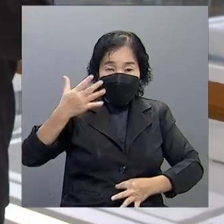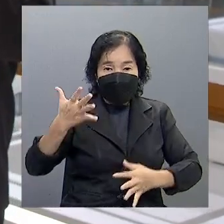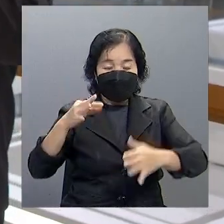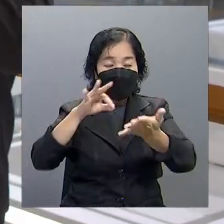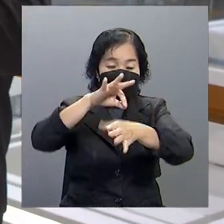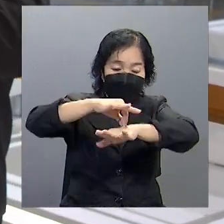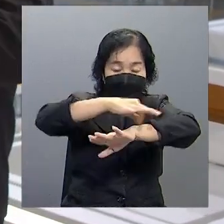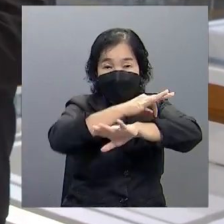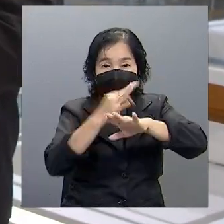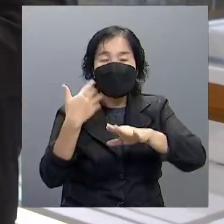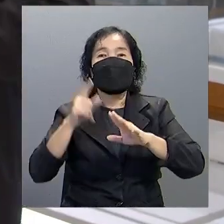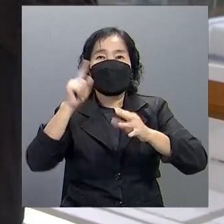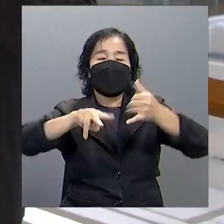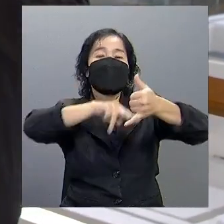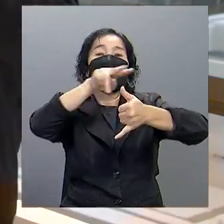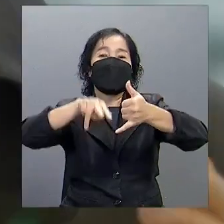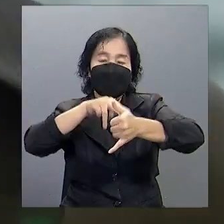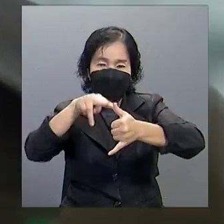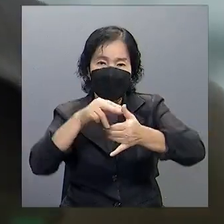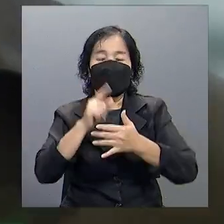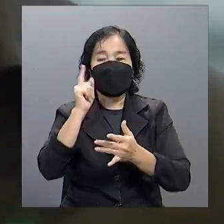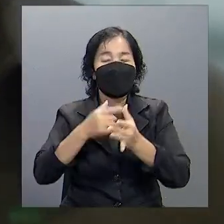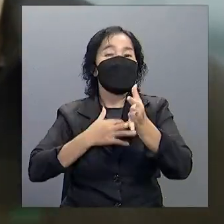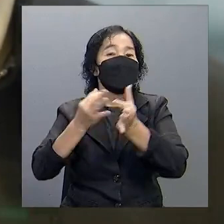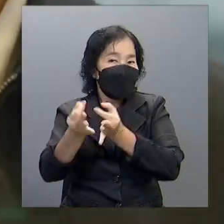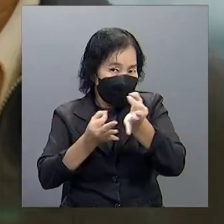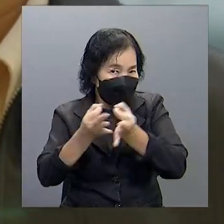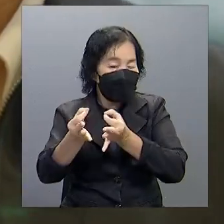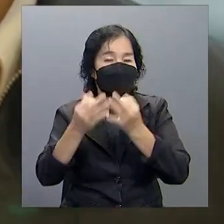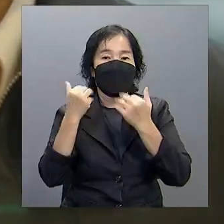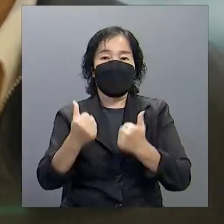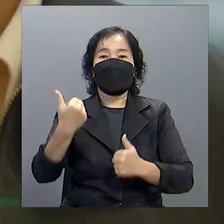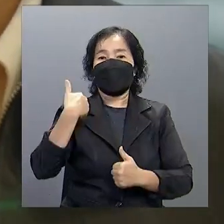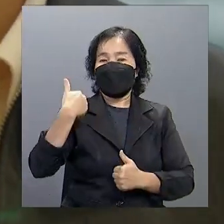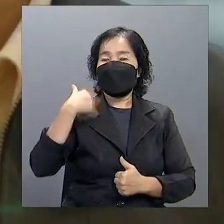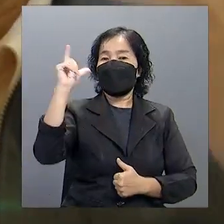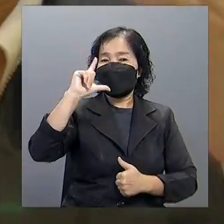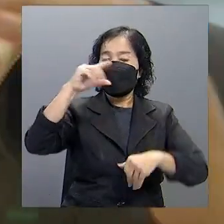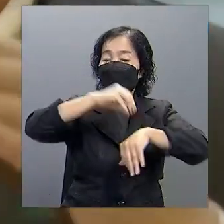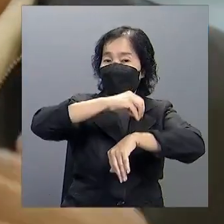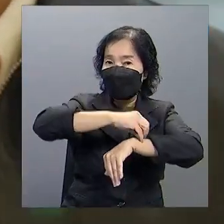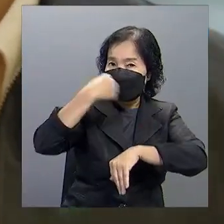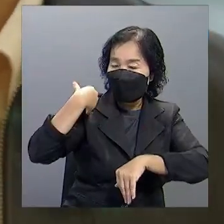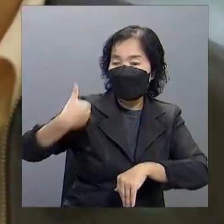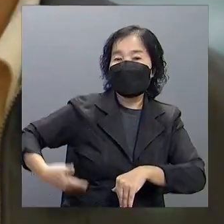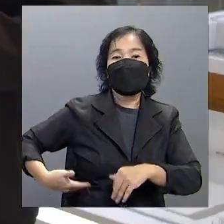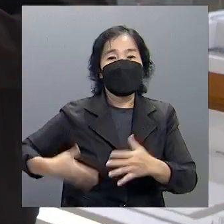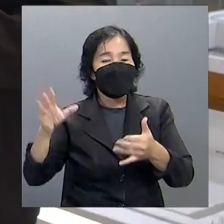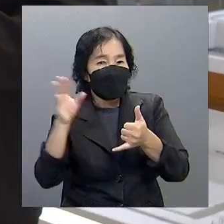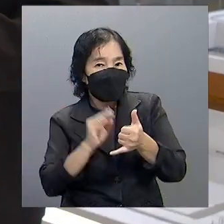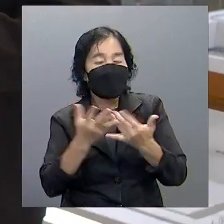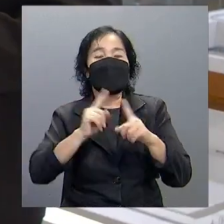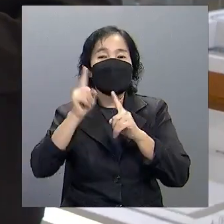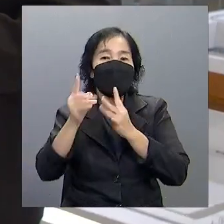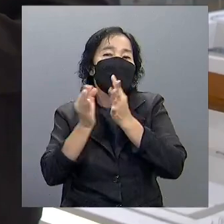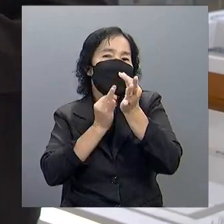ทศที่มีการระบาดของโรคนั้น มีผู้ป่วยในประเทศนั้น ครับ เที่ยวบินตรงที่มาจากประเทศนั้นก็จัดลำดับความสำคัญไปหมดแต่ด้วย